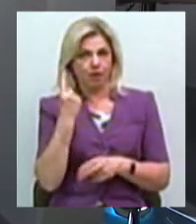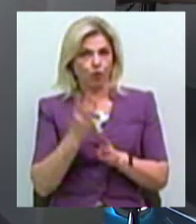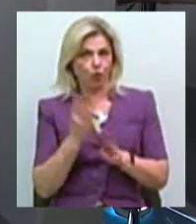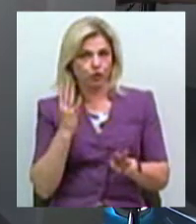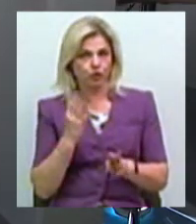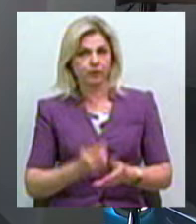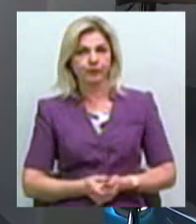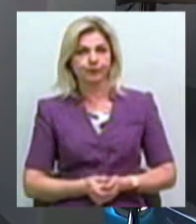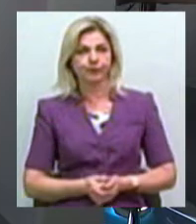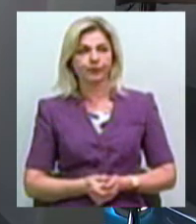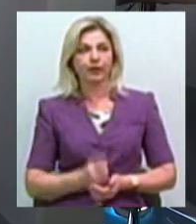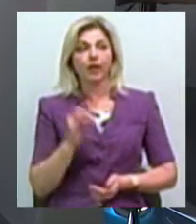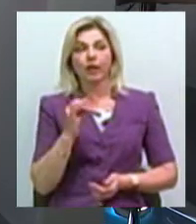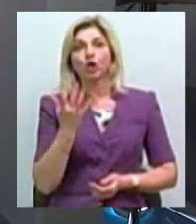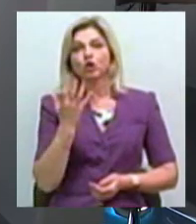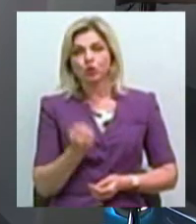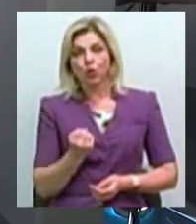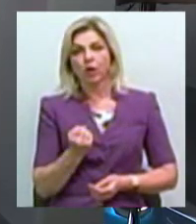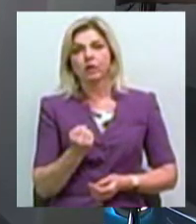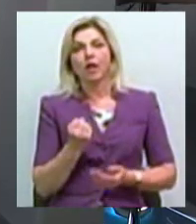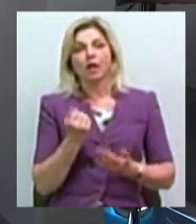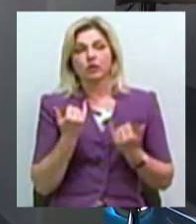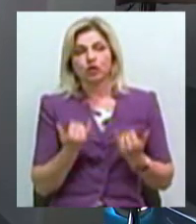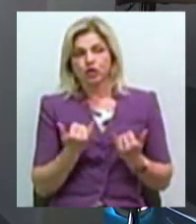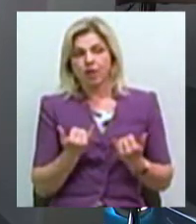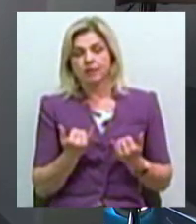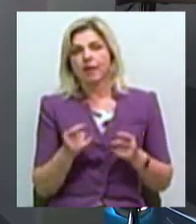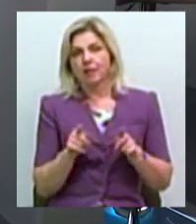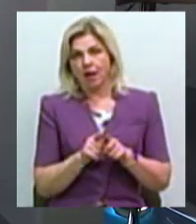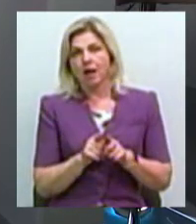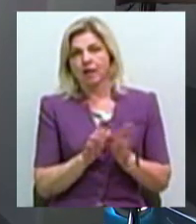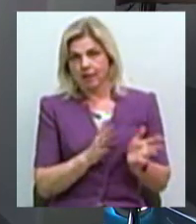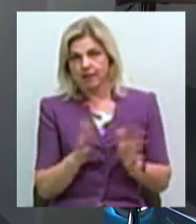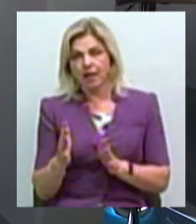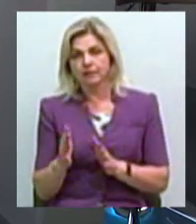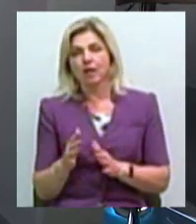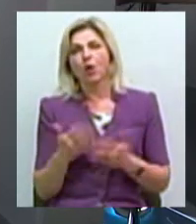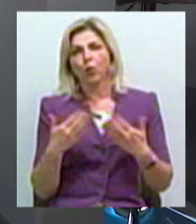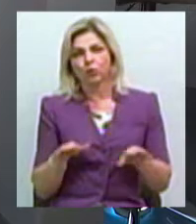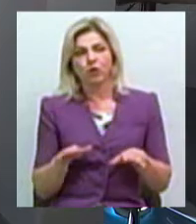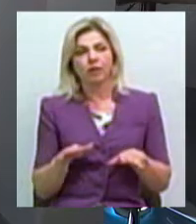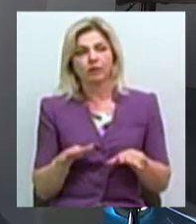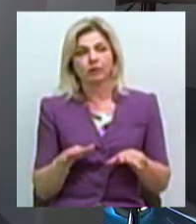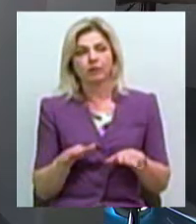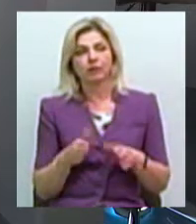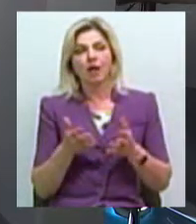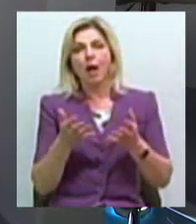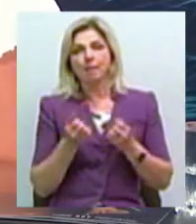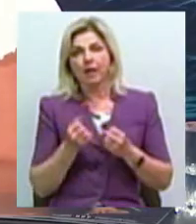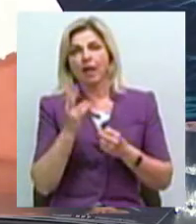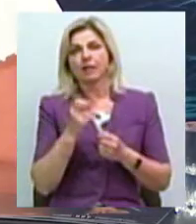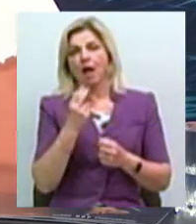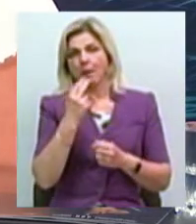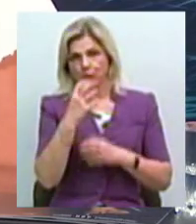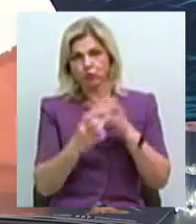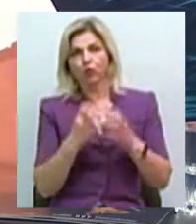людині варто замислитись. Да. И еще сейчас тенденция, и в принципе это принято уже на международная практика,